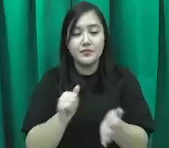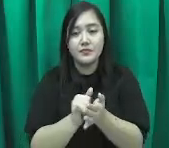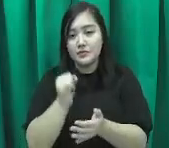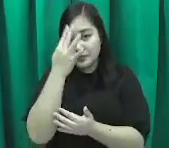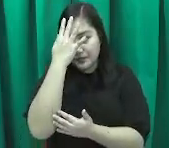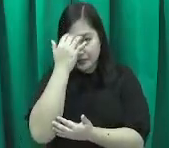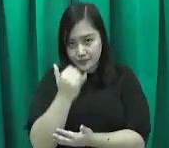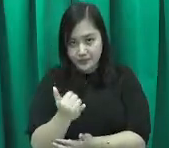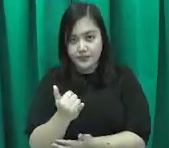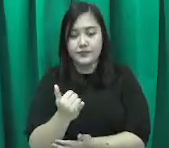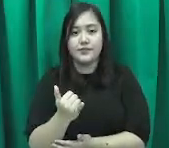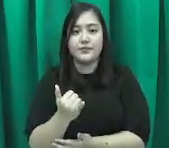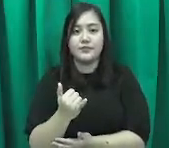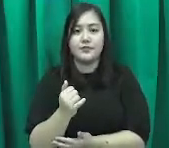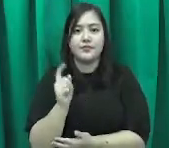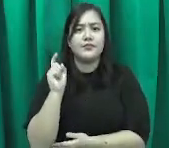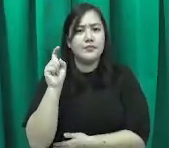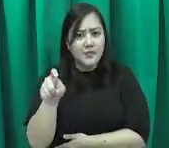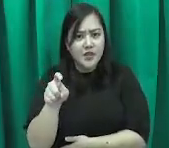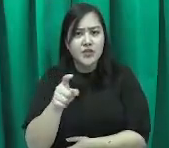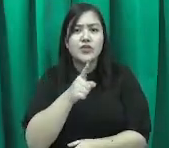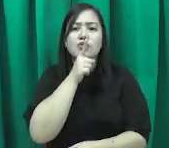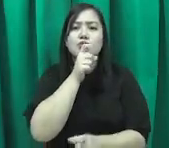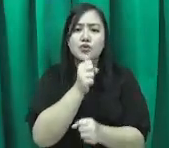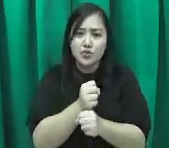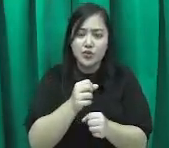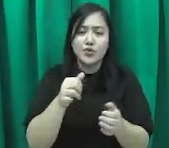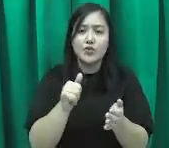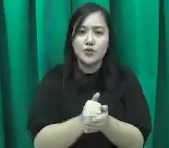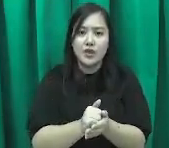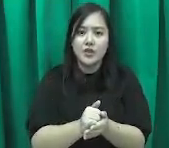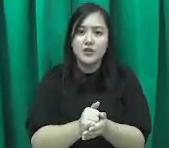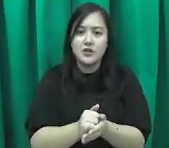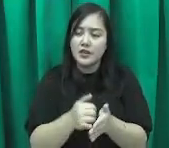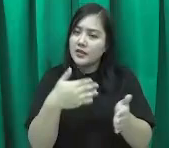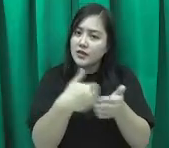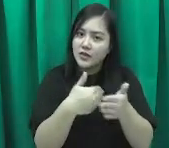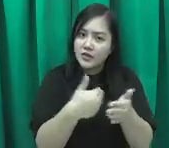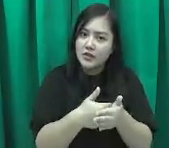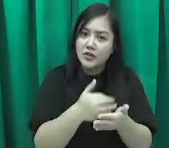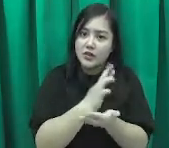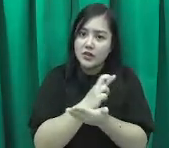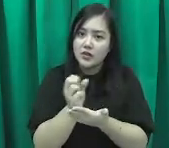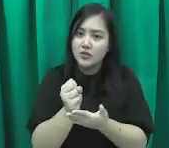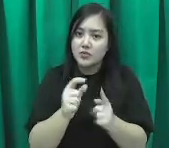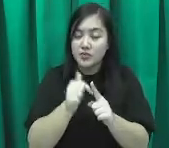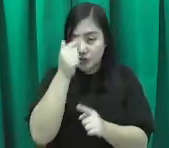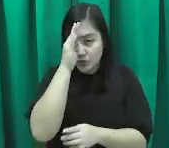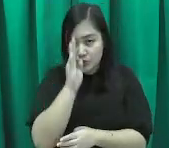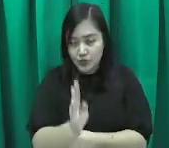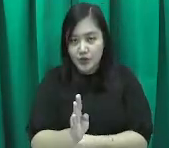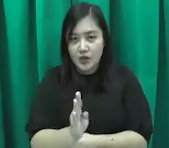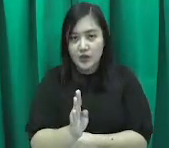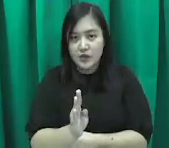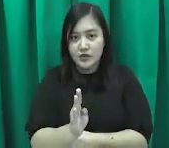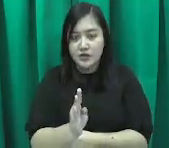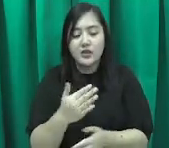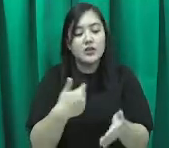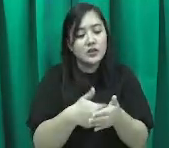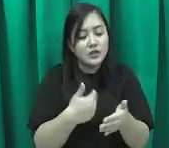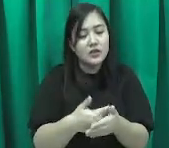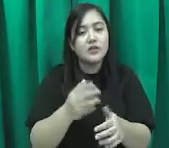sa Panginoon. Yes. Yes. Para may peace of mind ka, na iwan ko man yung wife ko, alam ko na meron siyang tatakbuhang